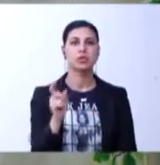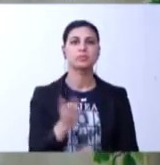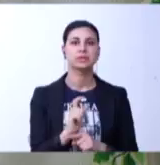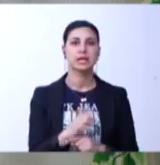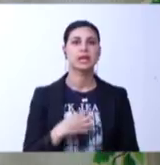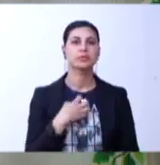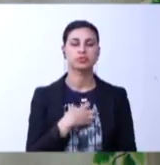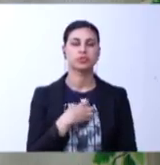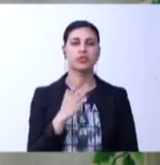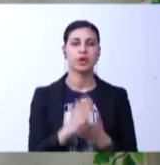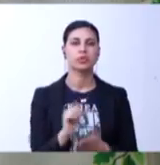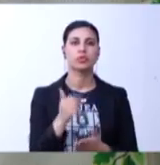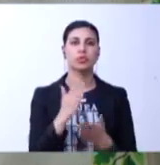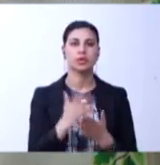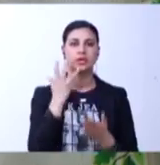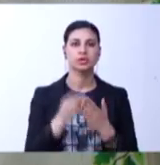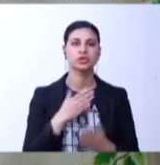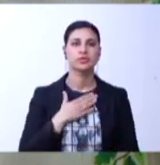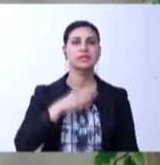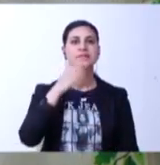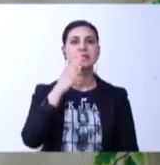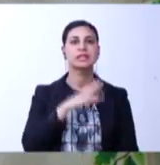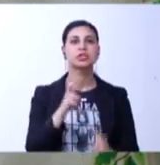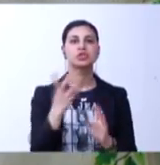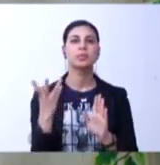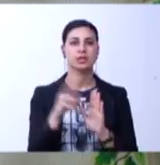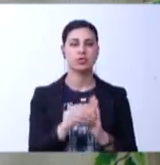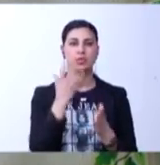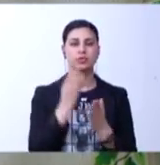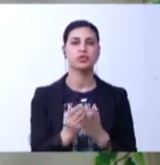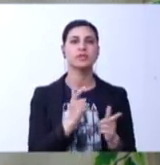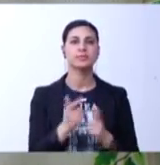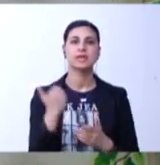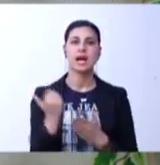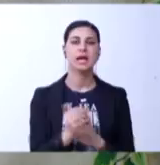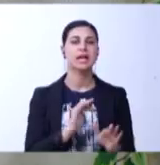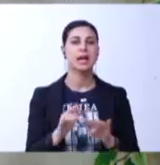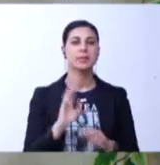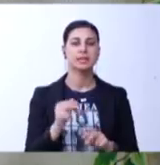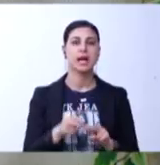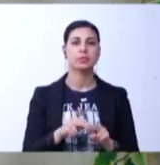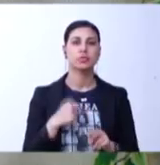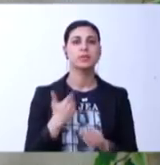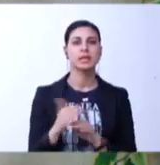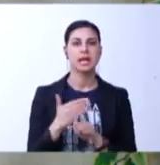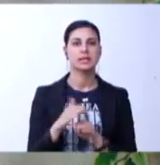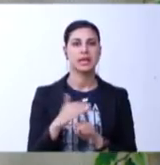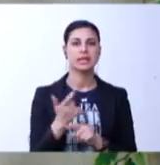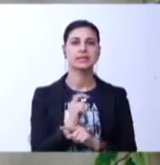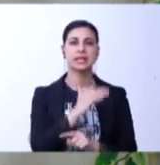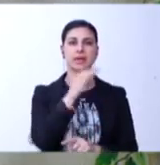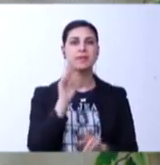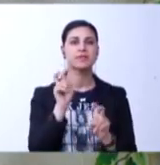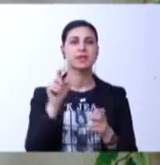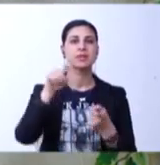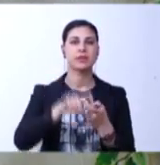ძალიან მნიშვნელოვანია, როგორია ჩვენი წყლის შემადგენლობა. ჩვენ ვემზადებით ახალი კამპანიისთვის და ამიტომ მე ნელ-ნელა ძალიან ბევრ